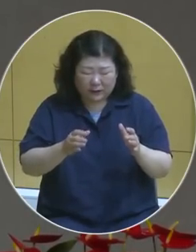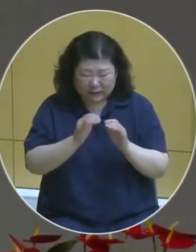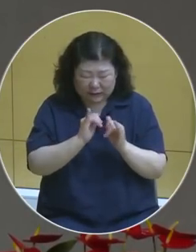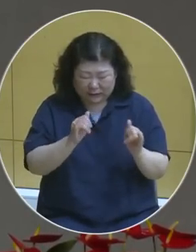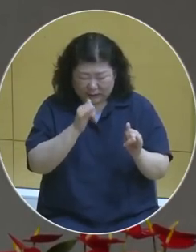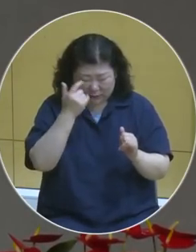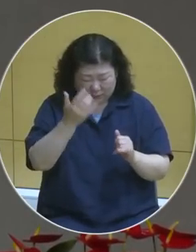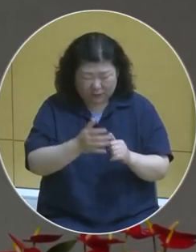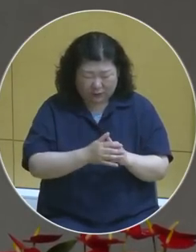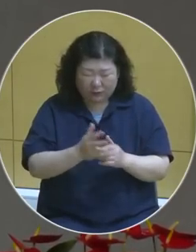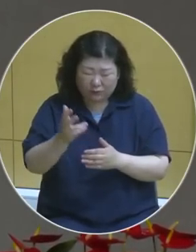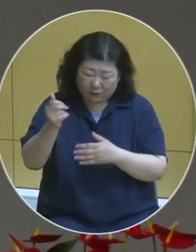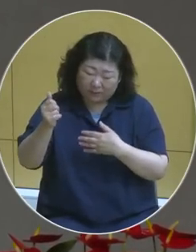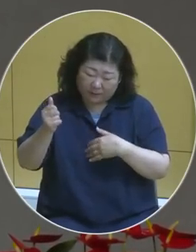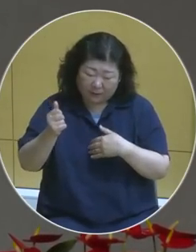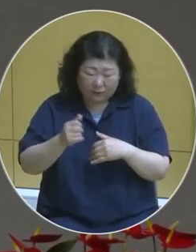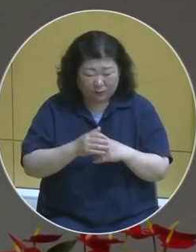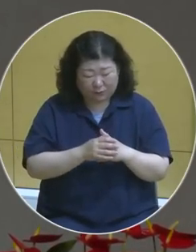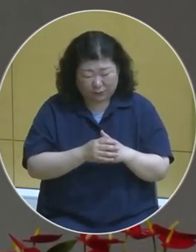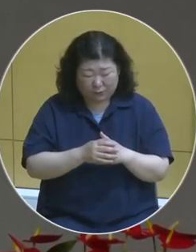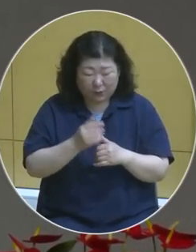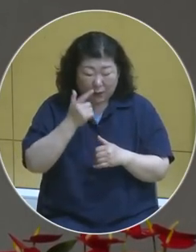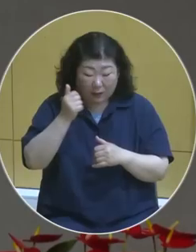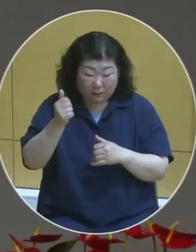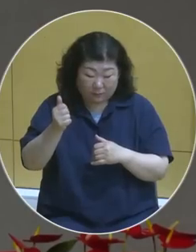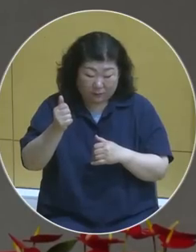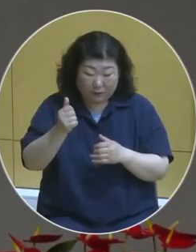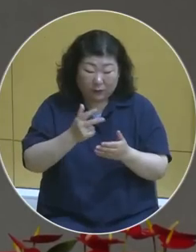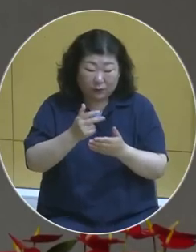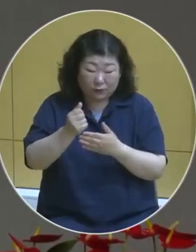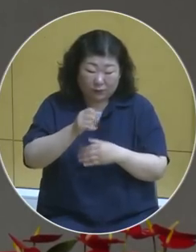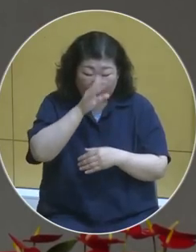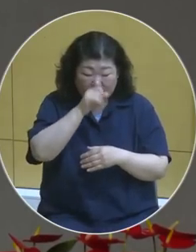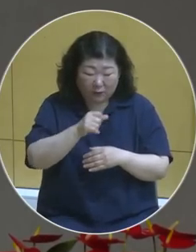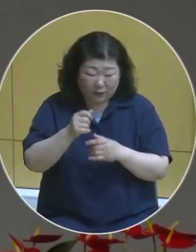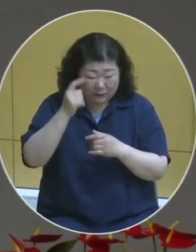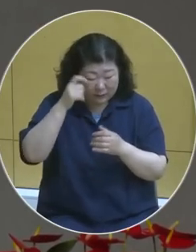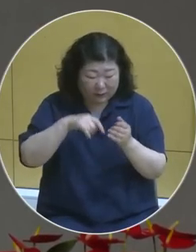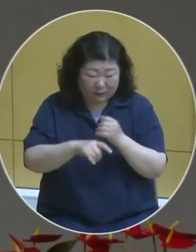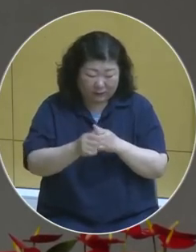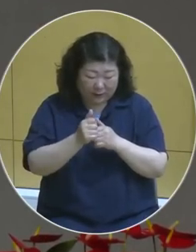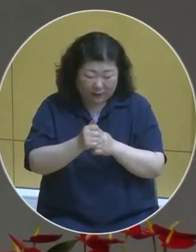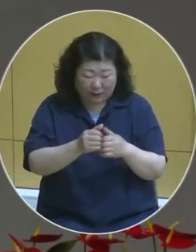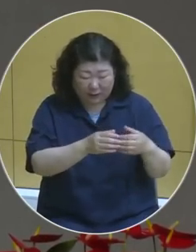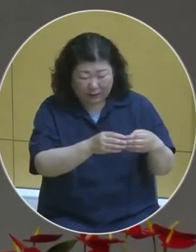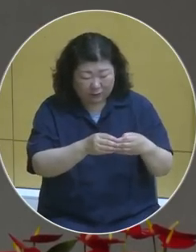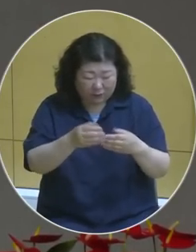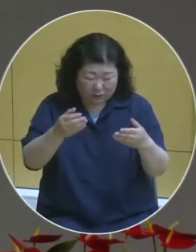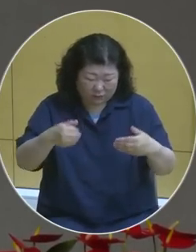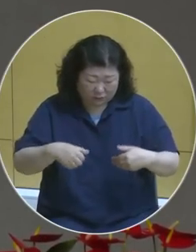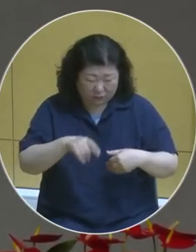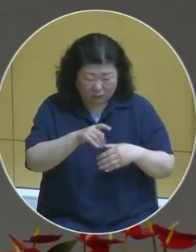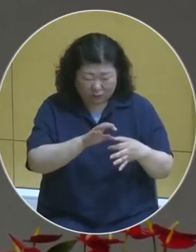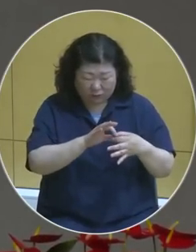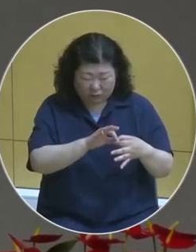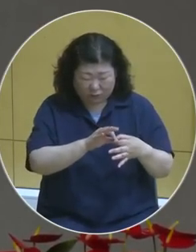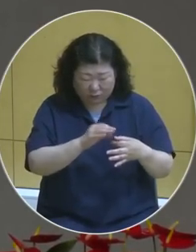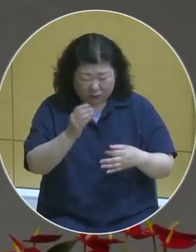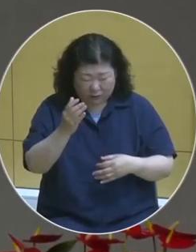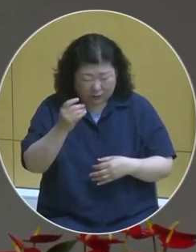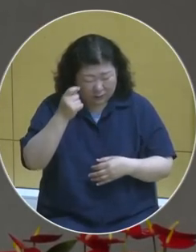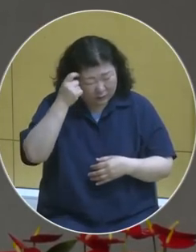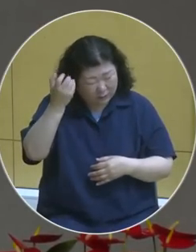우리 주님께서 아시오니 아버지여 주께서 주의 선하신 뜻을 따라 인도해 주셔서 이를 통해 우리는